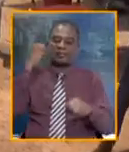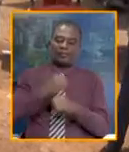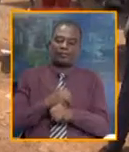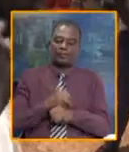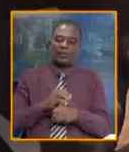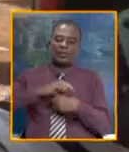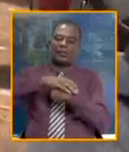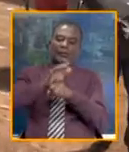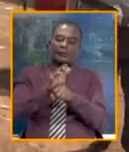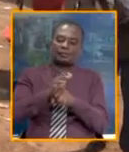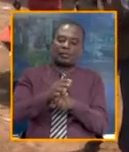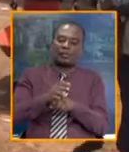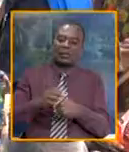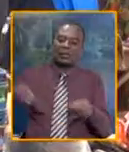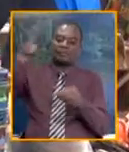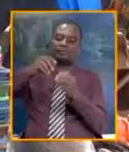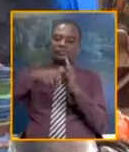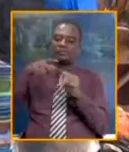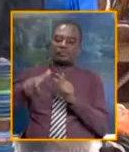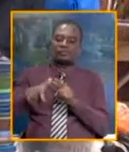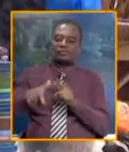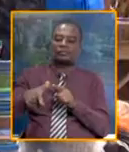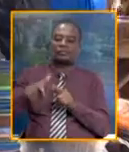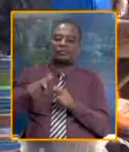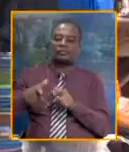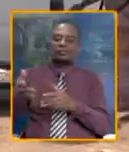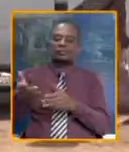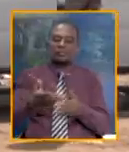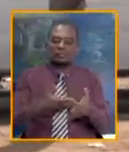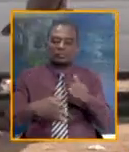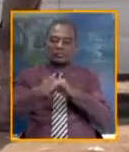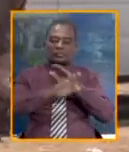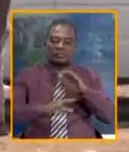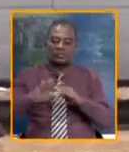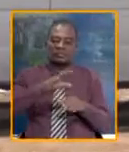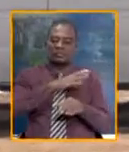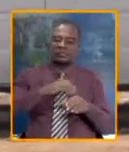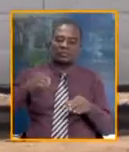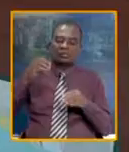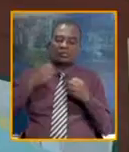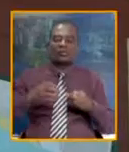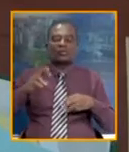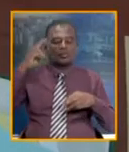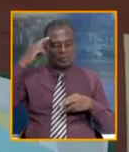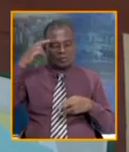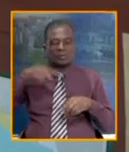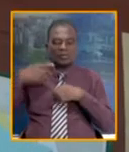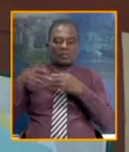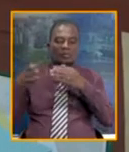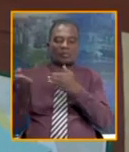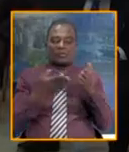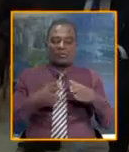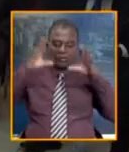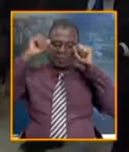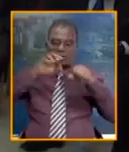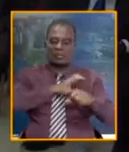le coronavirus. Ajouté à cela, les soubresauts sociopolitiques de 2020, autant de raisons qui amènent le président